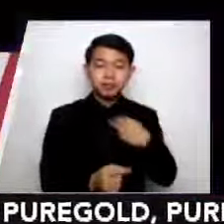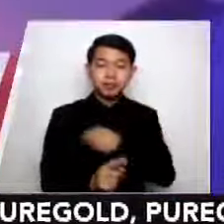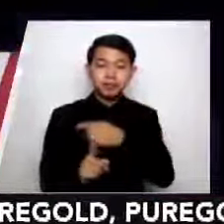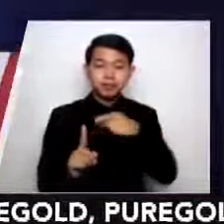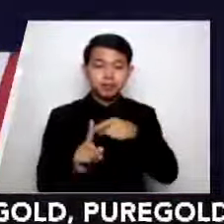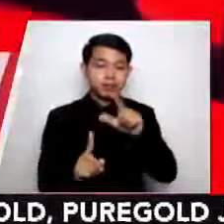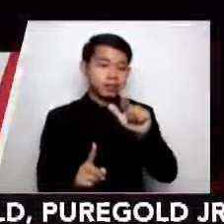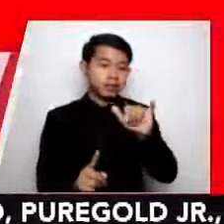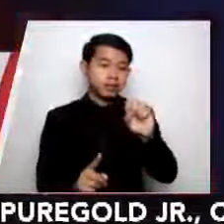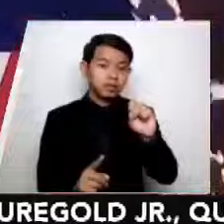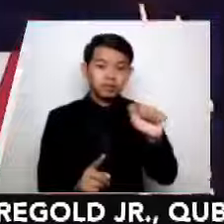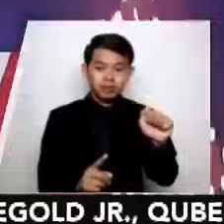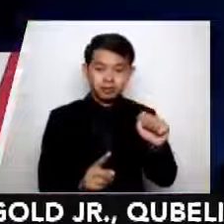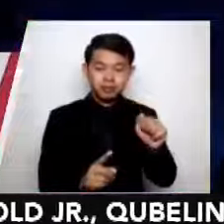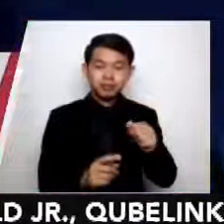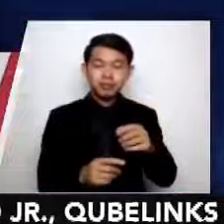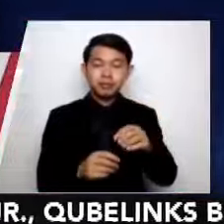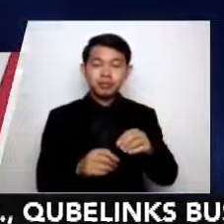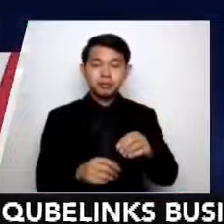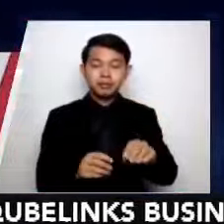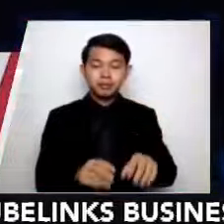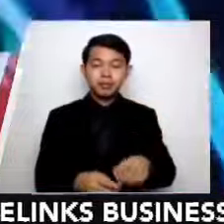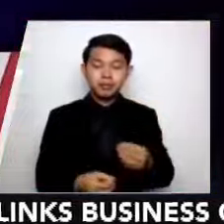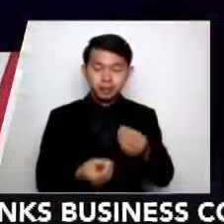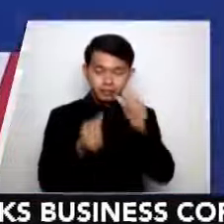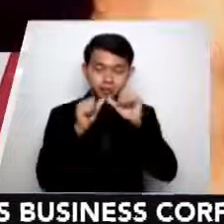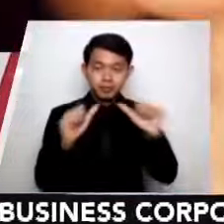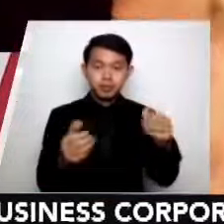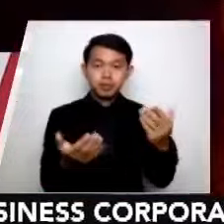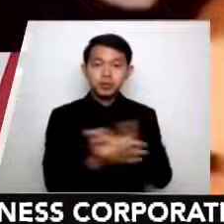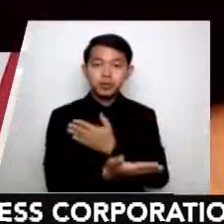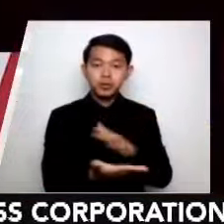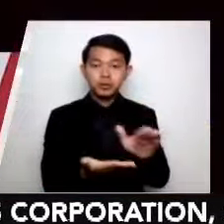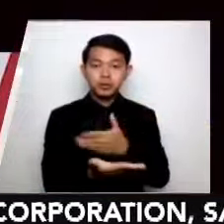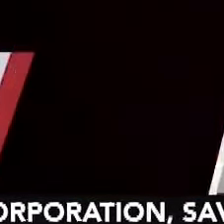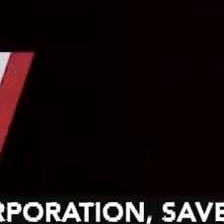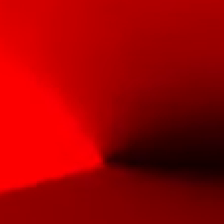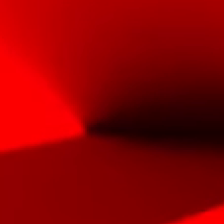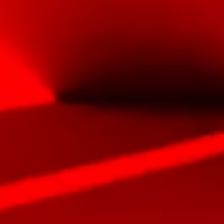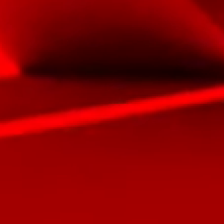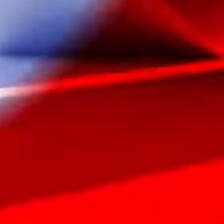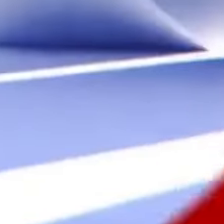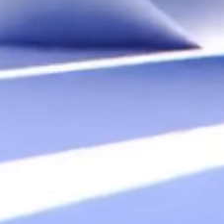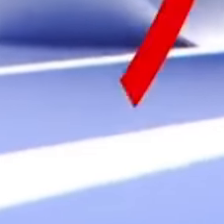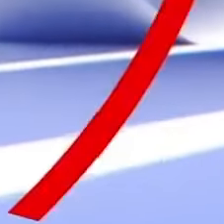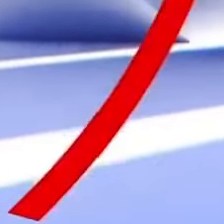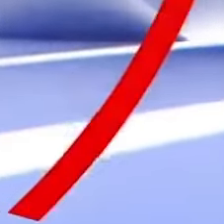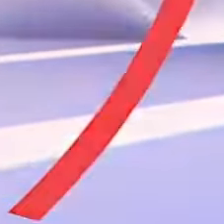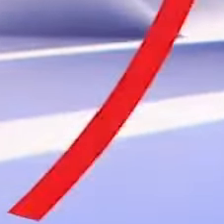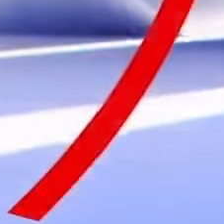February obel nagbalita Para GMA integrated news